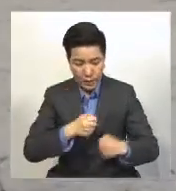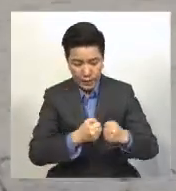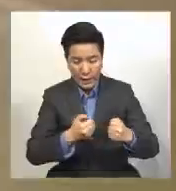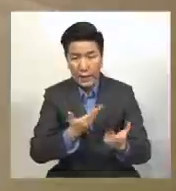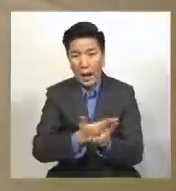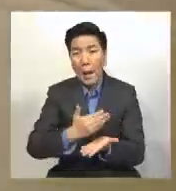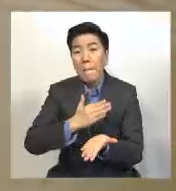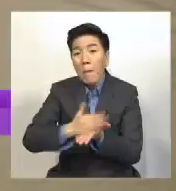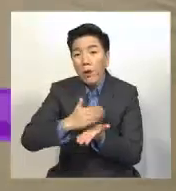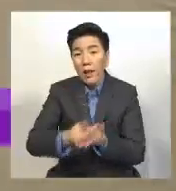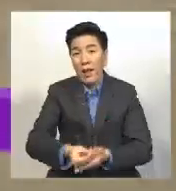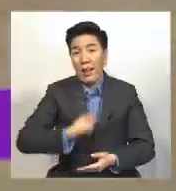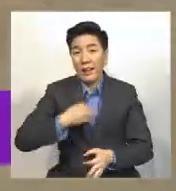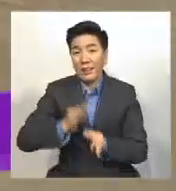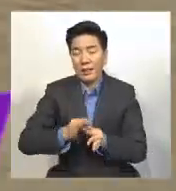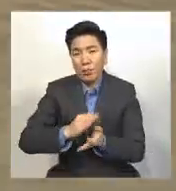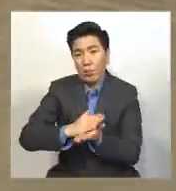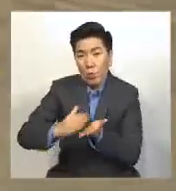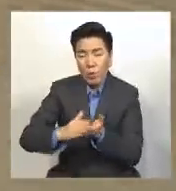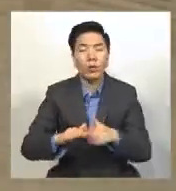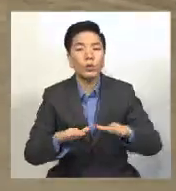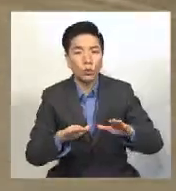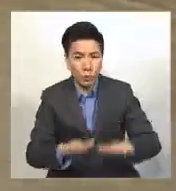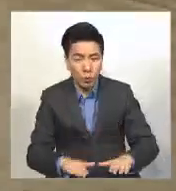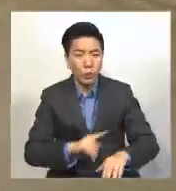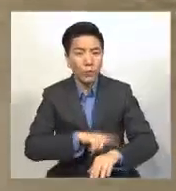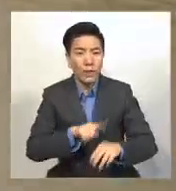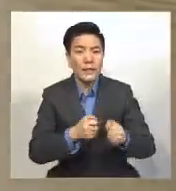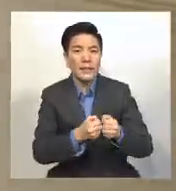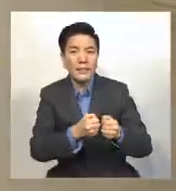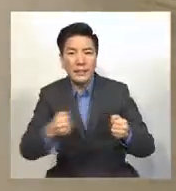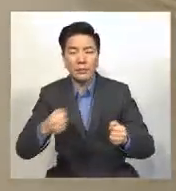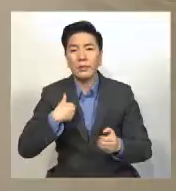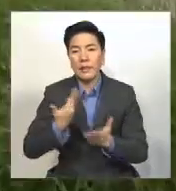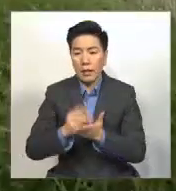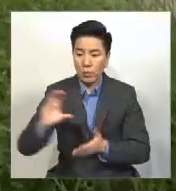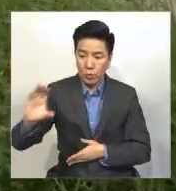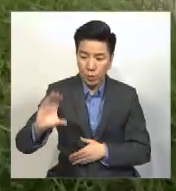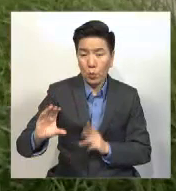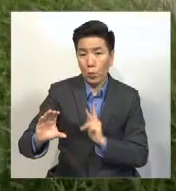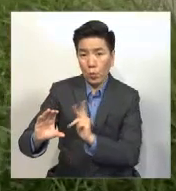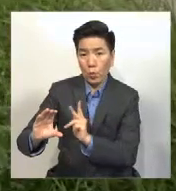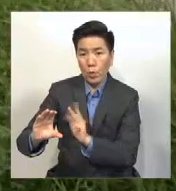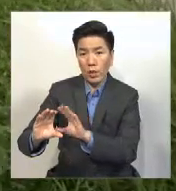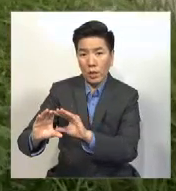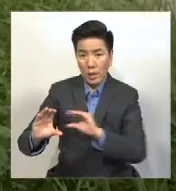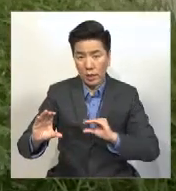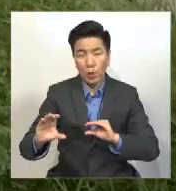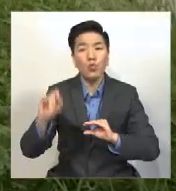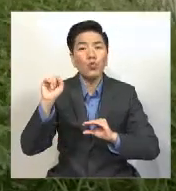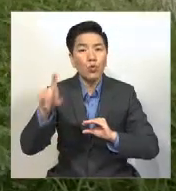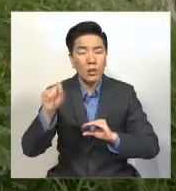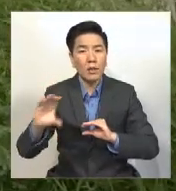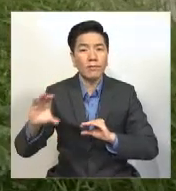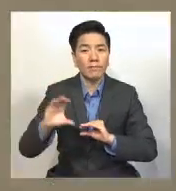วลาการชำระหนี้ออกไปและพิจารณาให้สินเชื่อเพื่อเป็นค่าใช้จ่ายฉุกเฉินป้องกันการก่อหนี้นอกระบบ